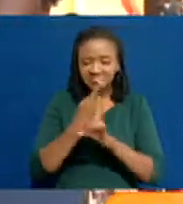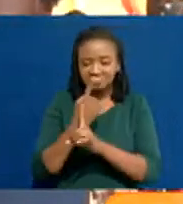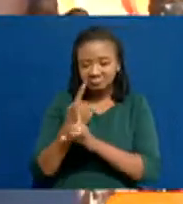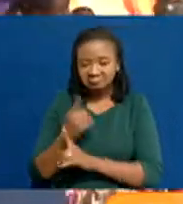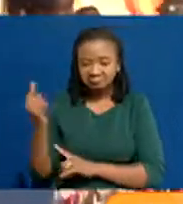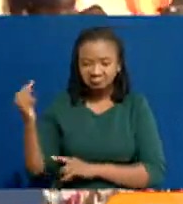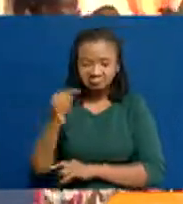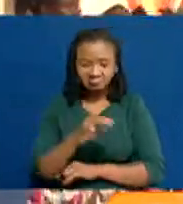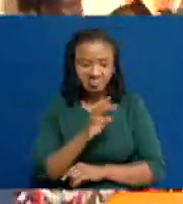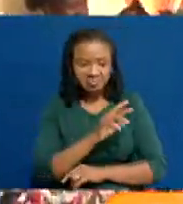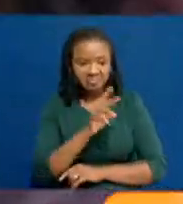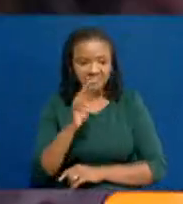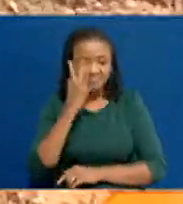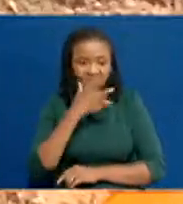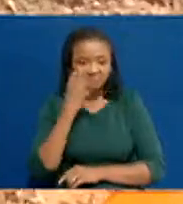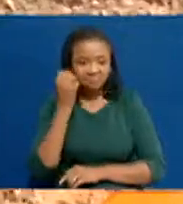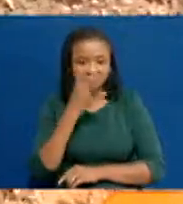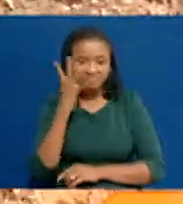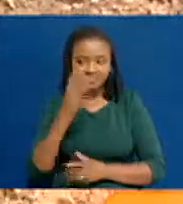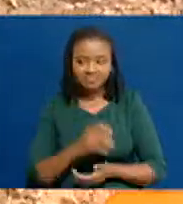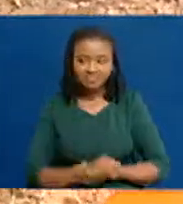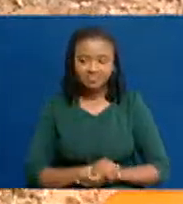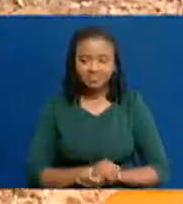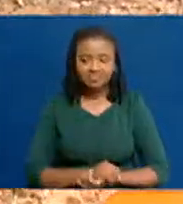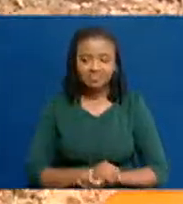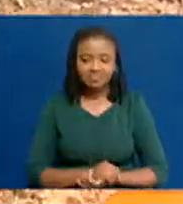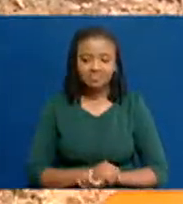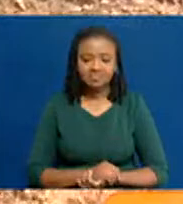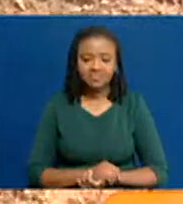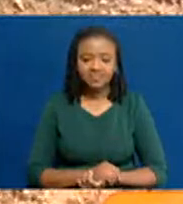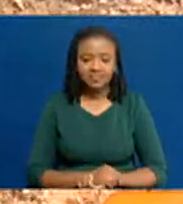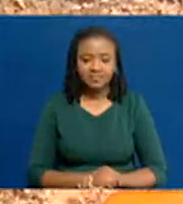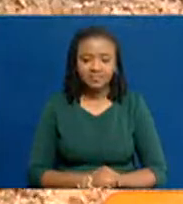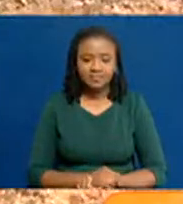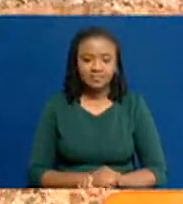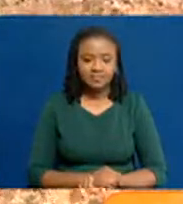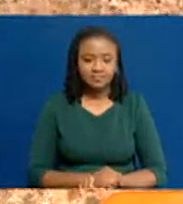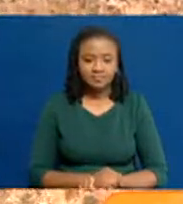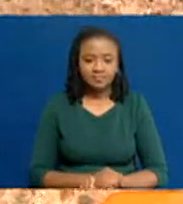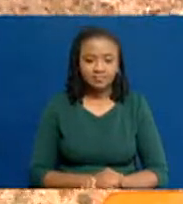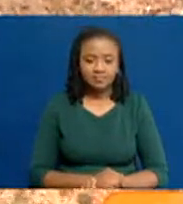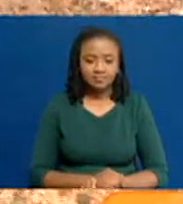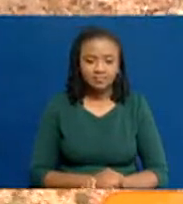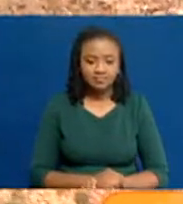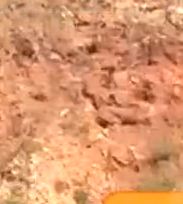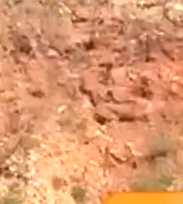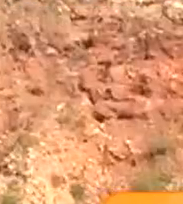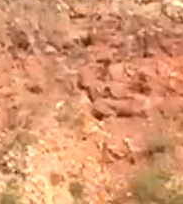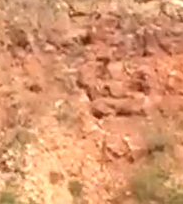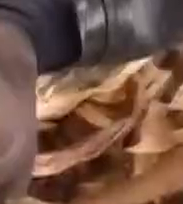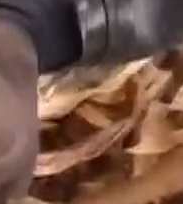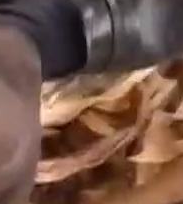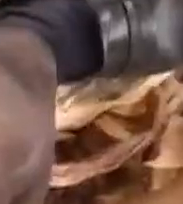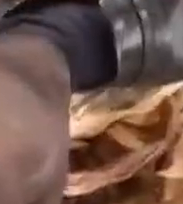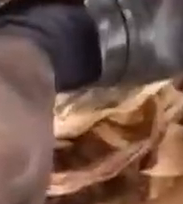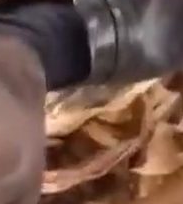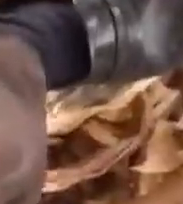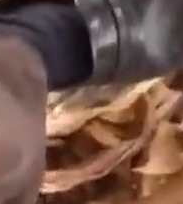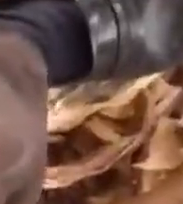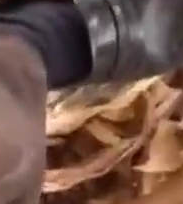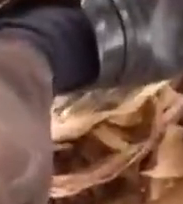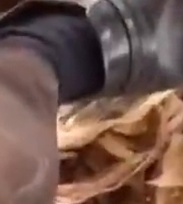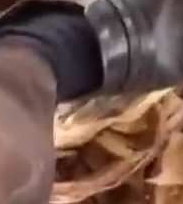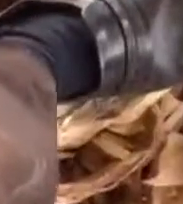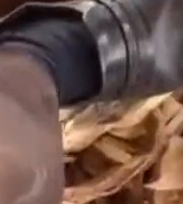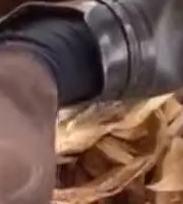wanasifia wanachokiona tabaka. Crispin Otieno, runinga ya Citizen, kaunti ya Kisii.